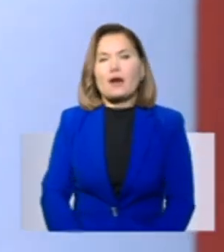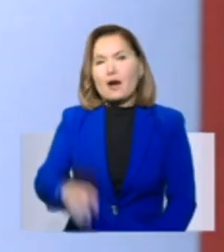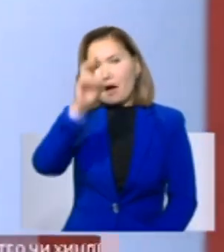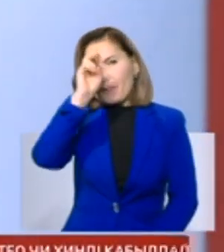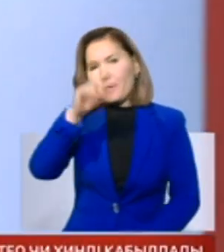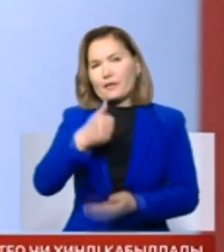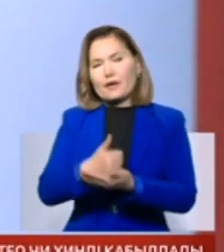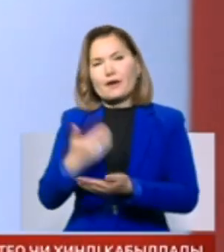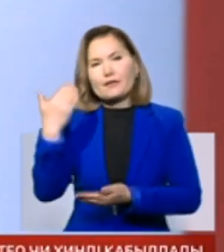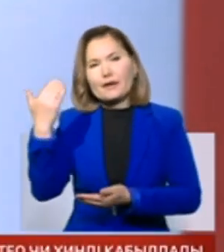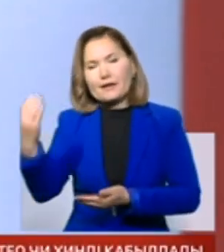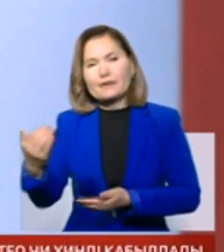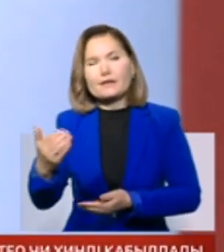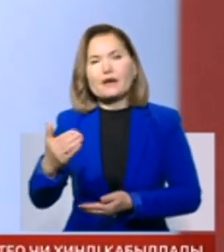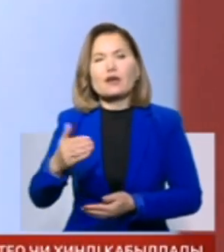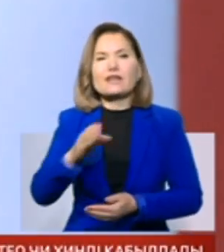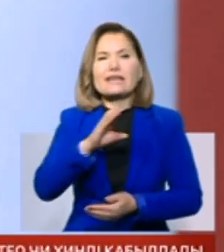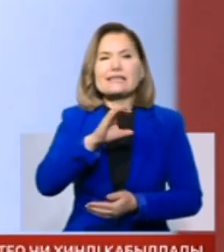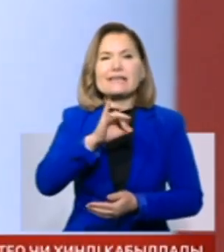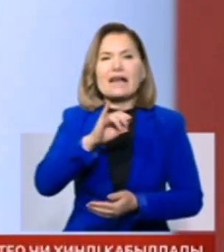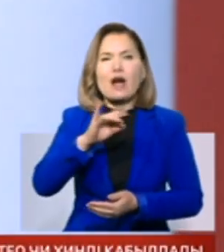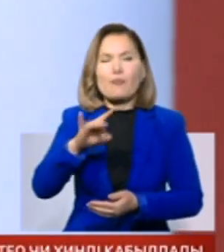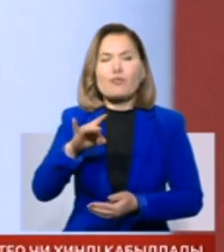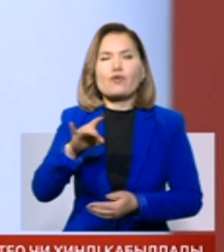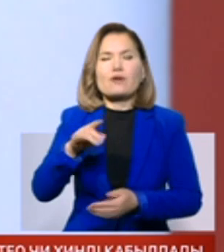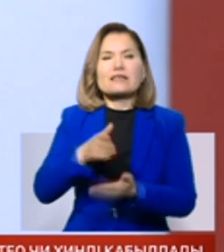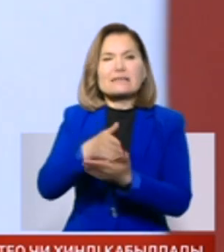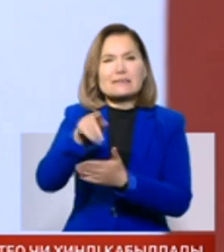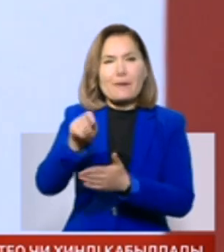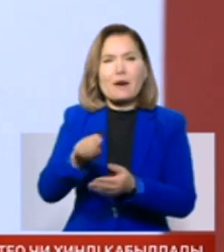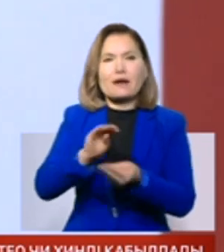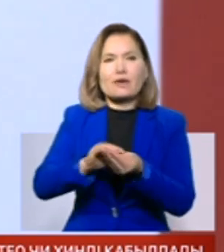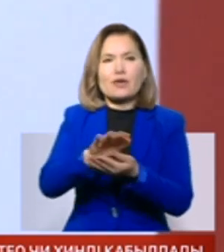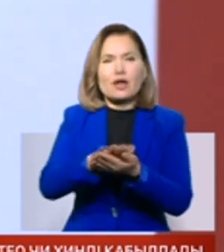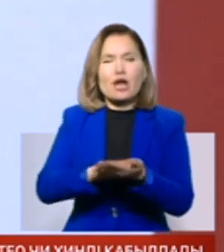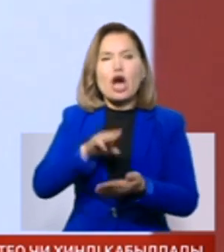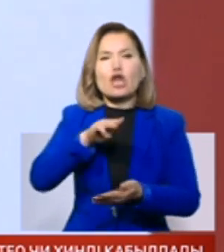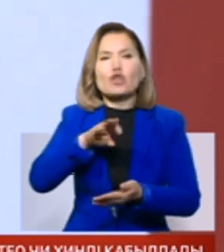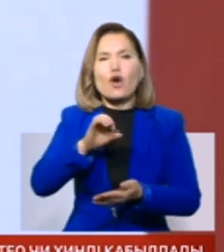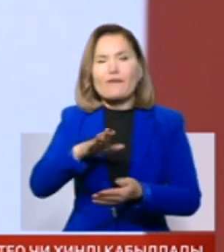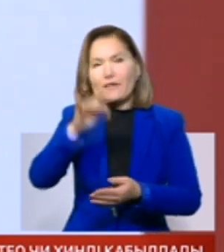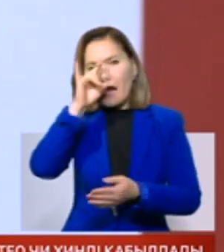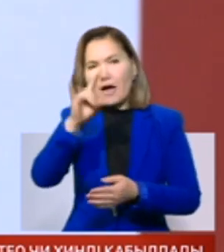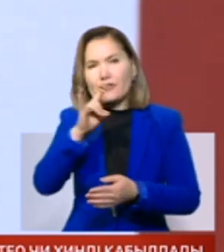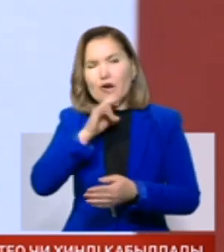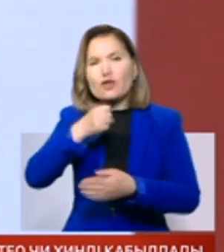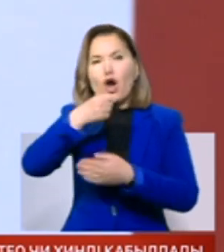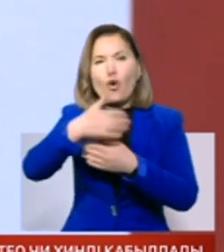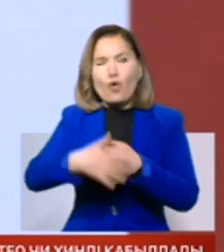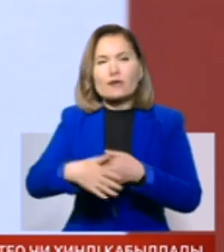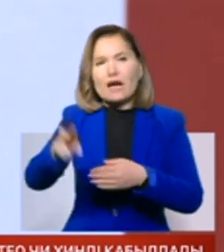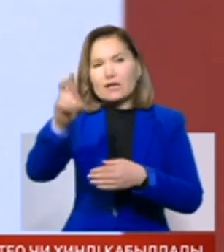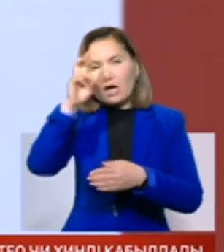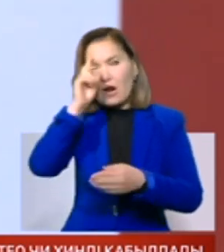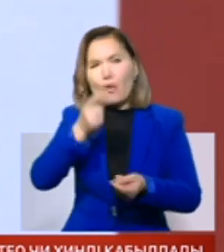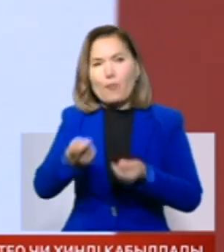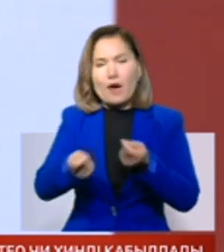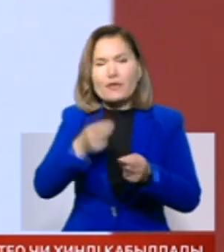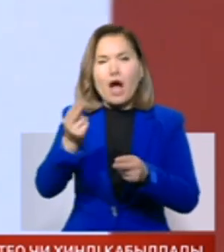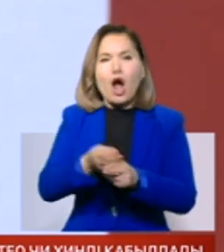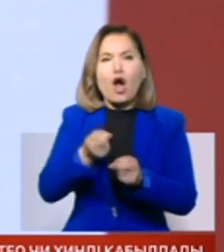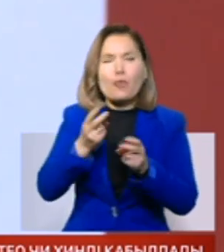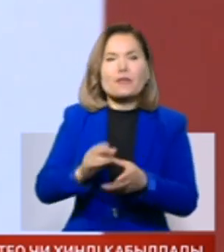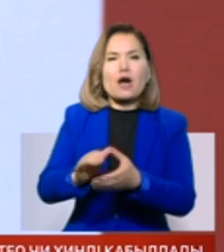Мемлекет басшысының Сингапурға сапары жалғасып жатыр. Бүгін Қасым-Жомарт Тоқаев, Қазақстан және орта державалардың рөлі.